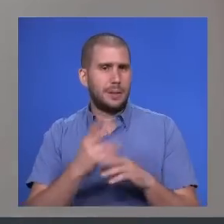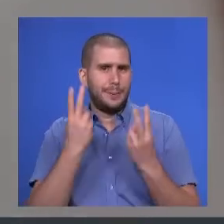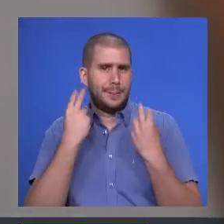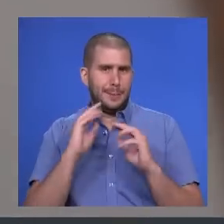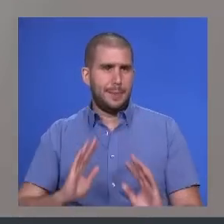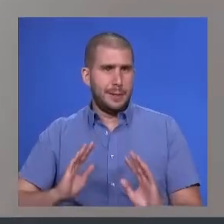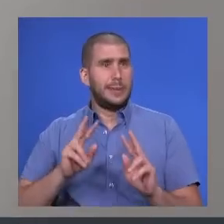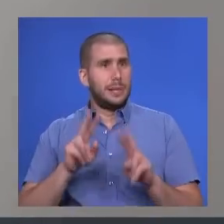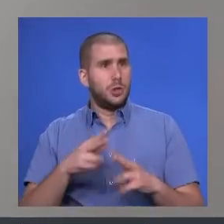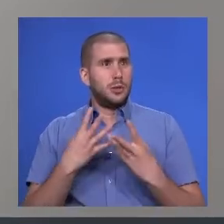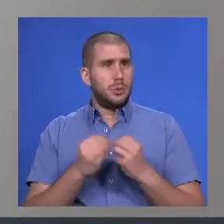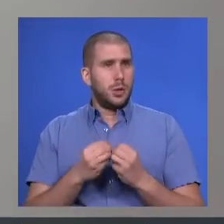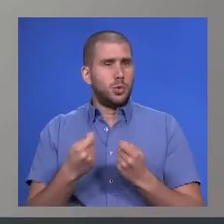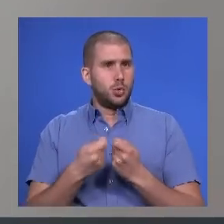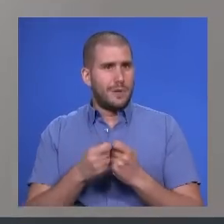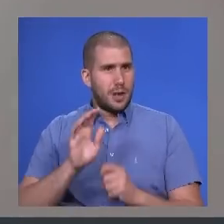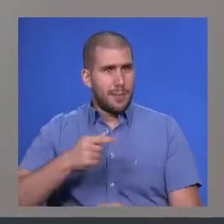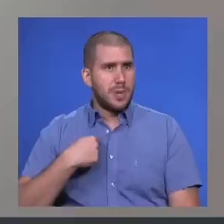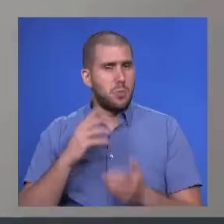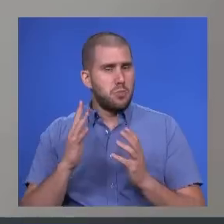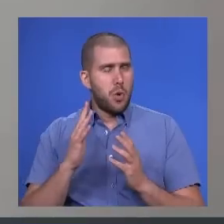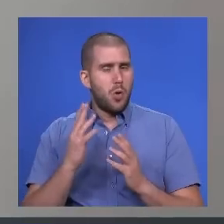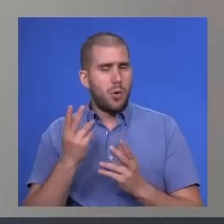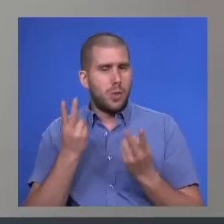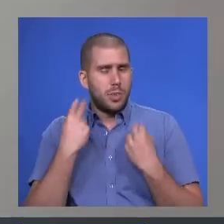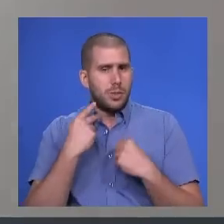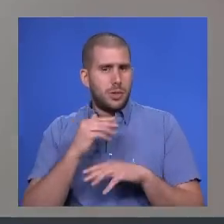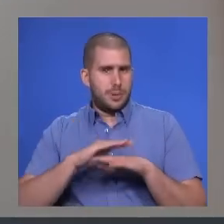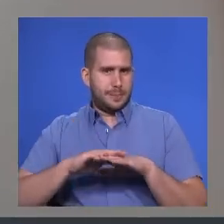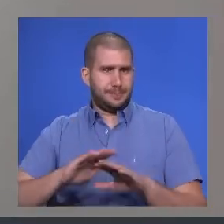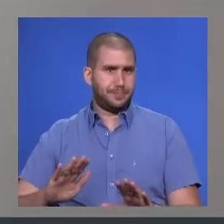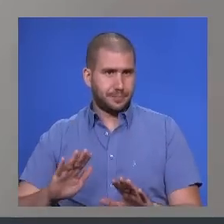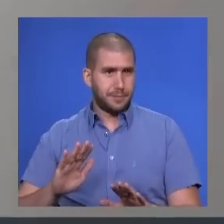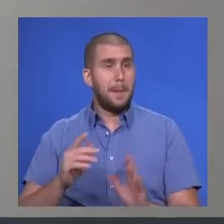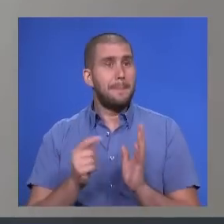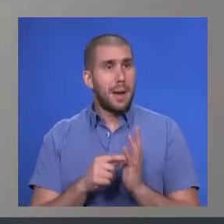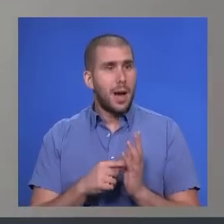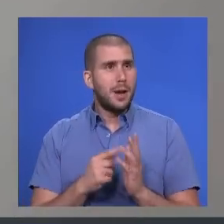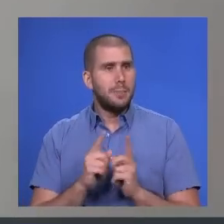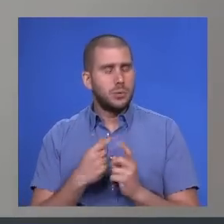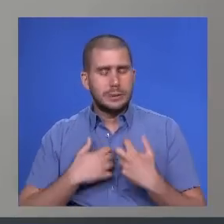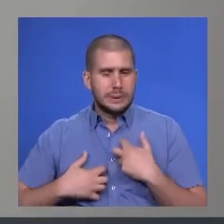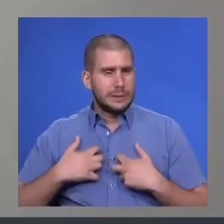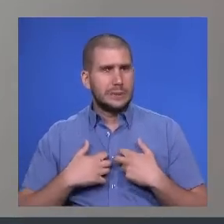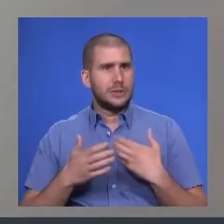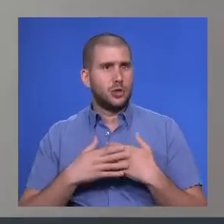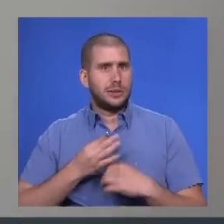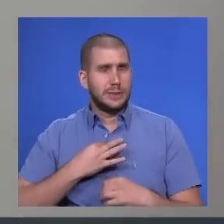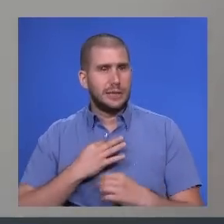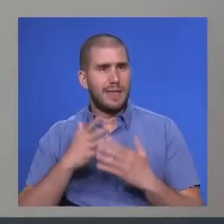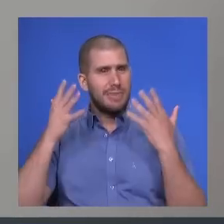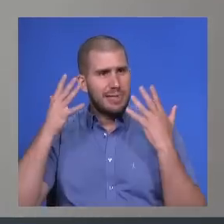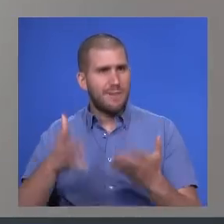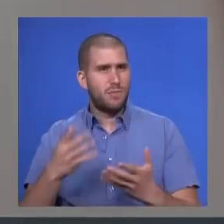כי יש לנו גם משפחה ששותפה לזה. אני מאוד מאוד חוזר, בגלל שפשוט מאוד מרמרו לאישה שלי, תקפו אותה